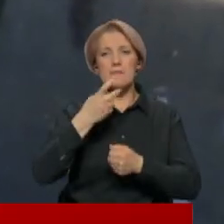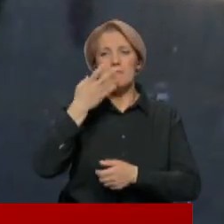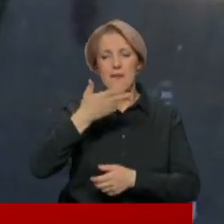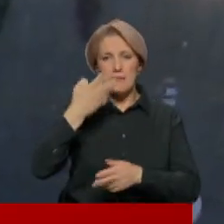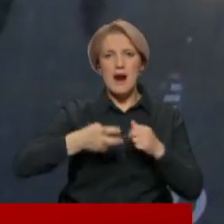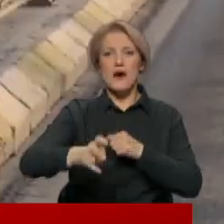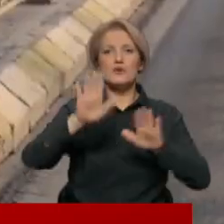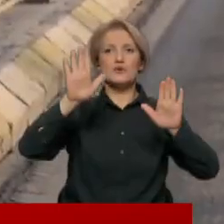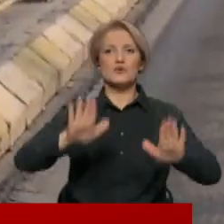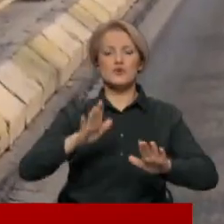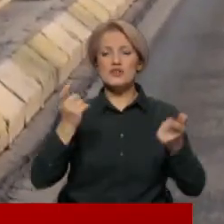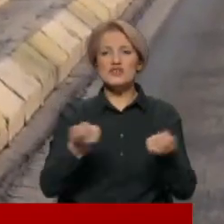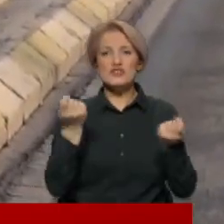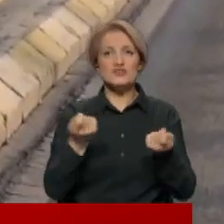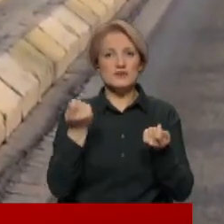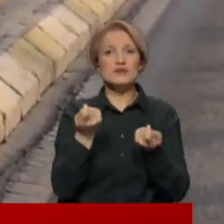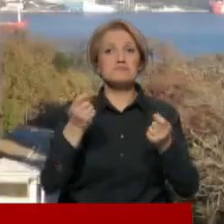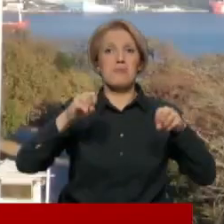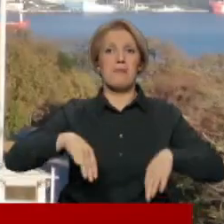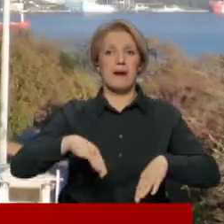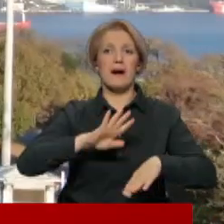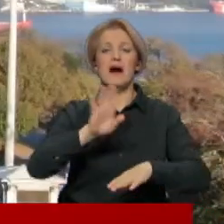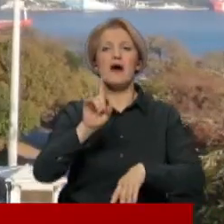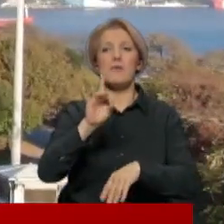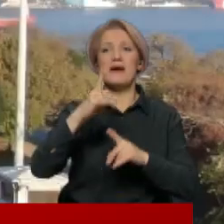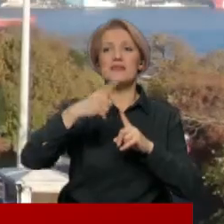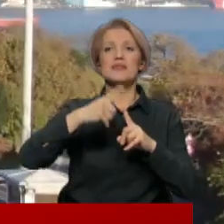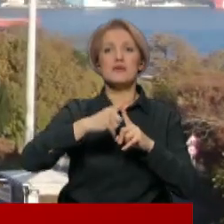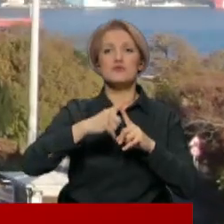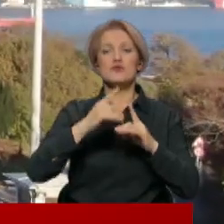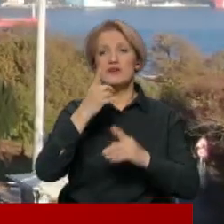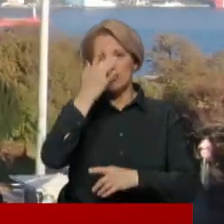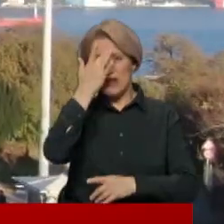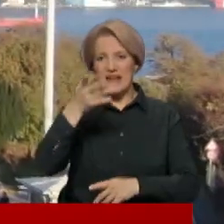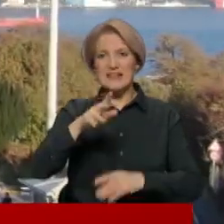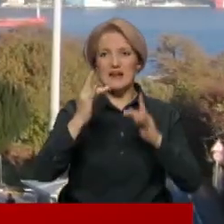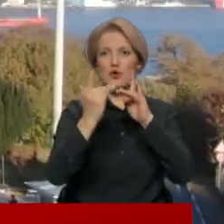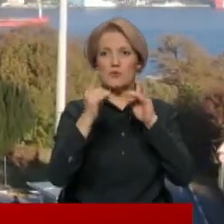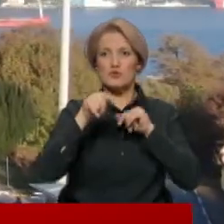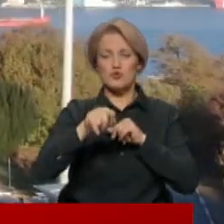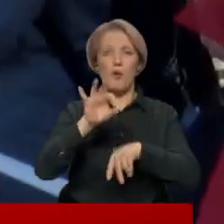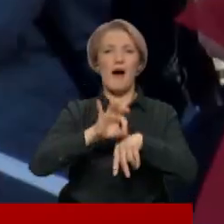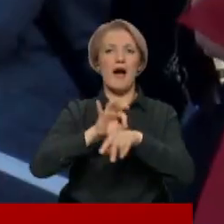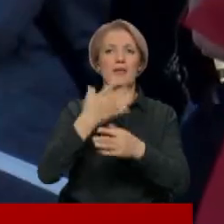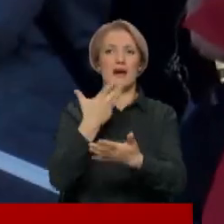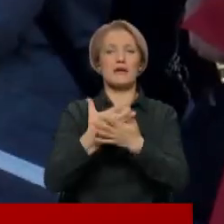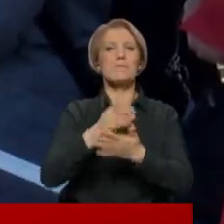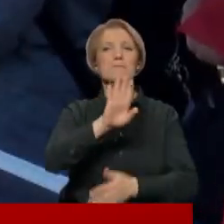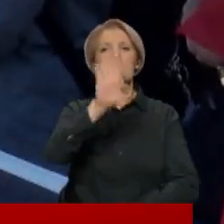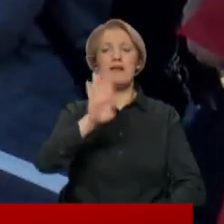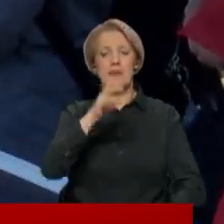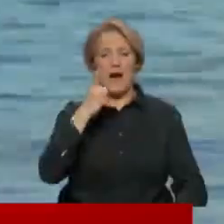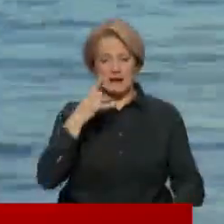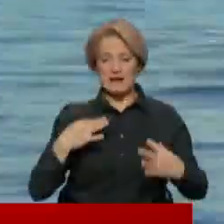seferleri durdu. İş başında olanlar işlerini bıraktı. 15 Temmuz Şehitler Köprüsü'nde o an böyle kaydedildi. Maltepe'de